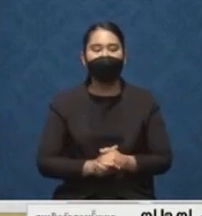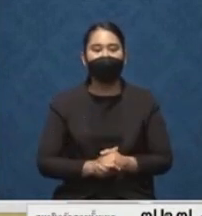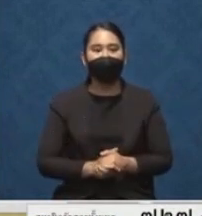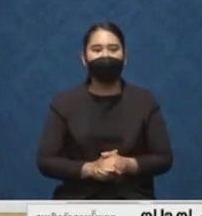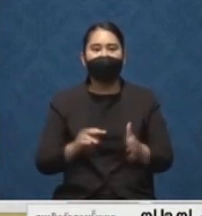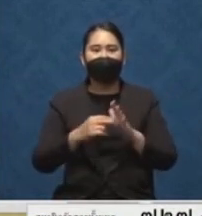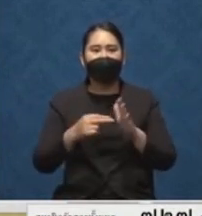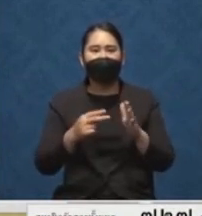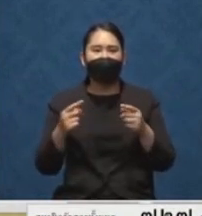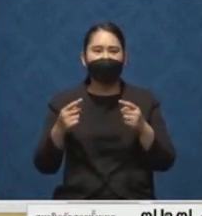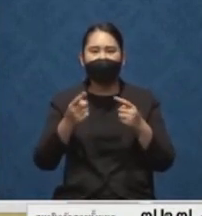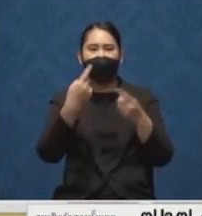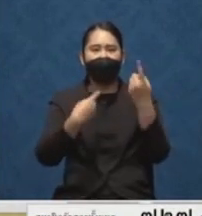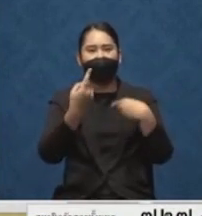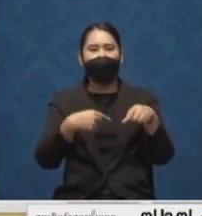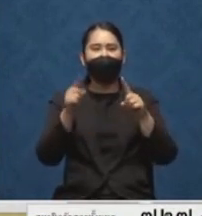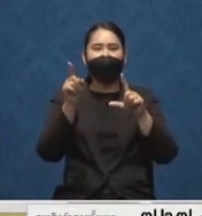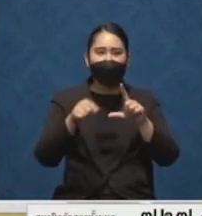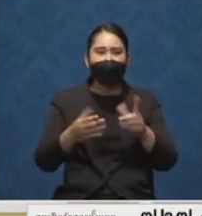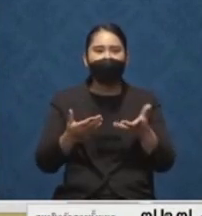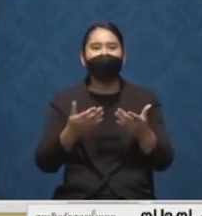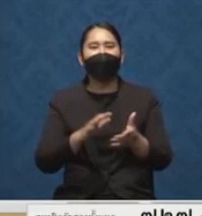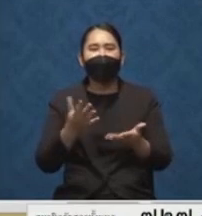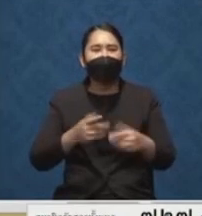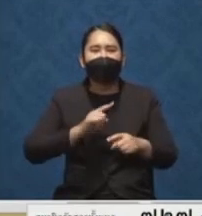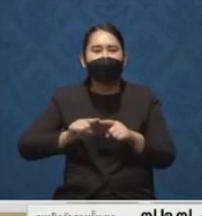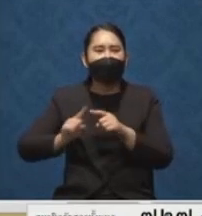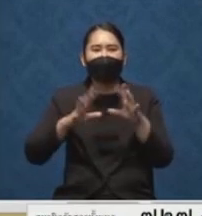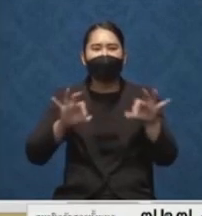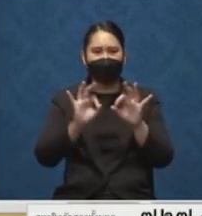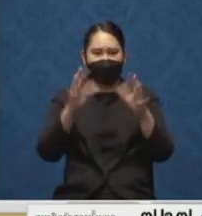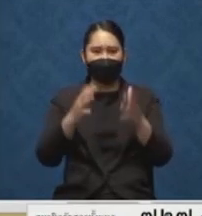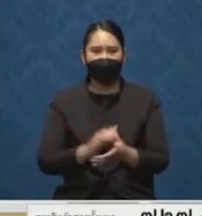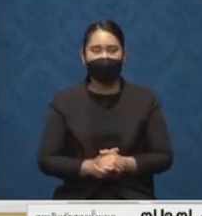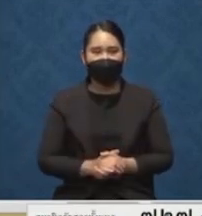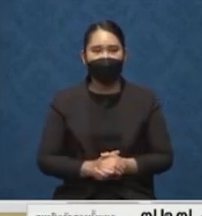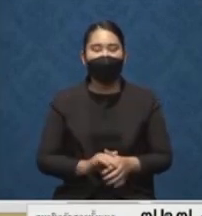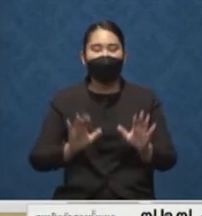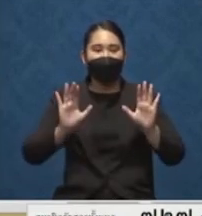าน นะครับไม่ใช่มันต้องมาโจมตีพรรคก้าวไกลหรือพรรคอนาคตใหม่เลยไม่มีความจำเป็นเลยครับท่านประธานครับ